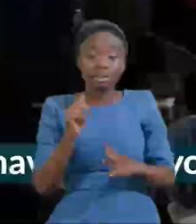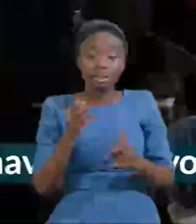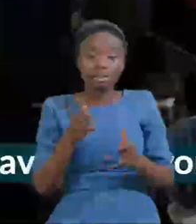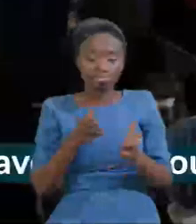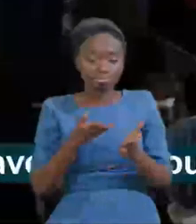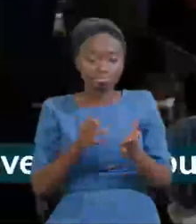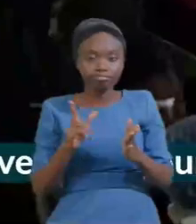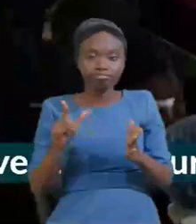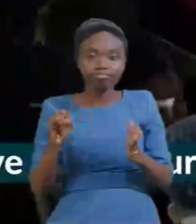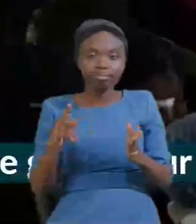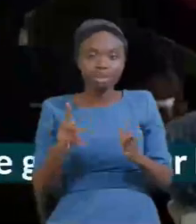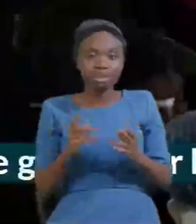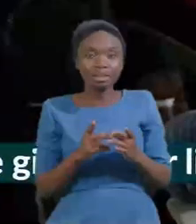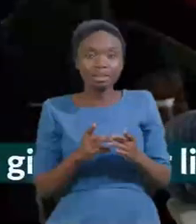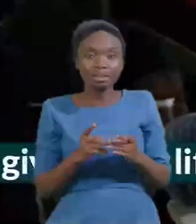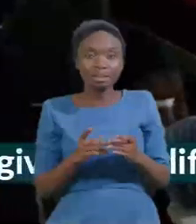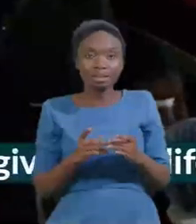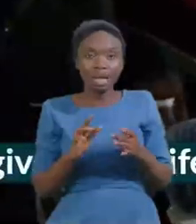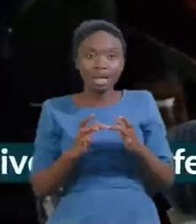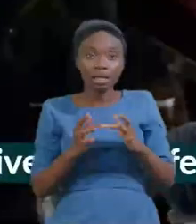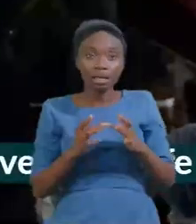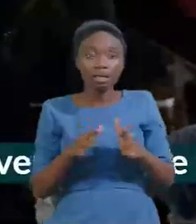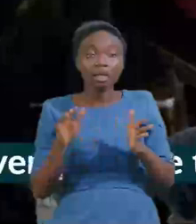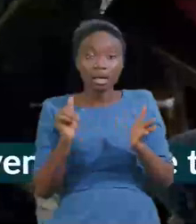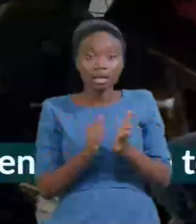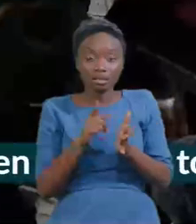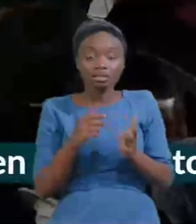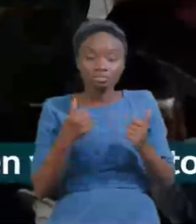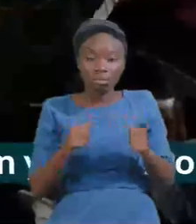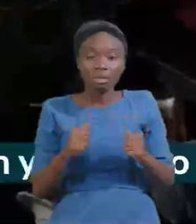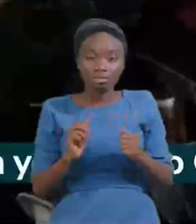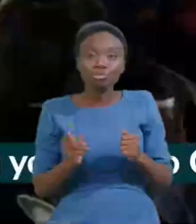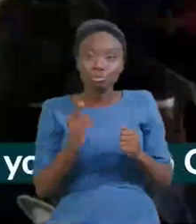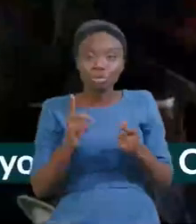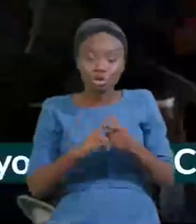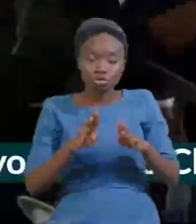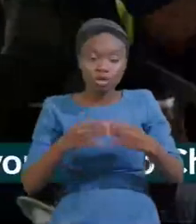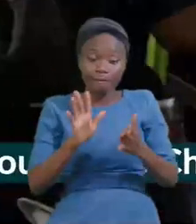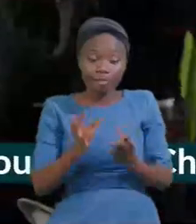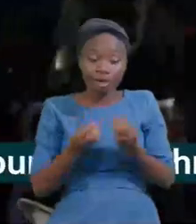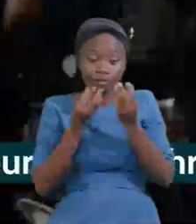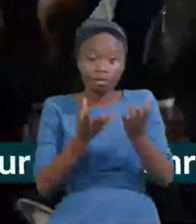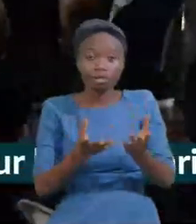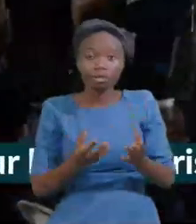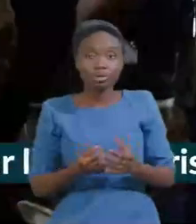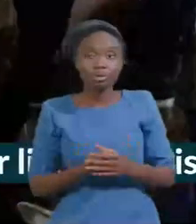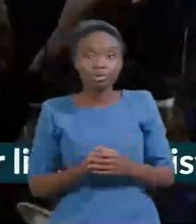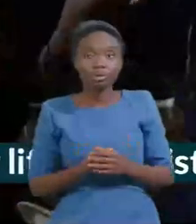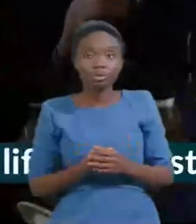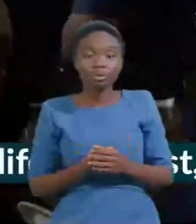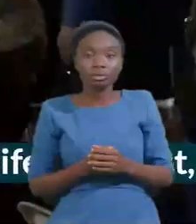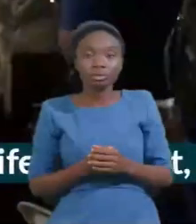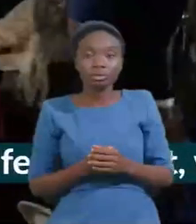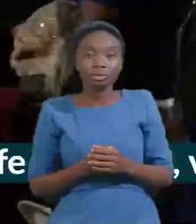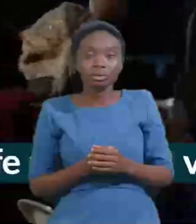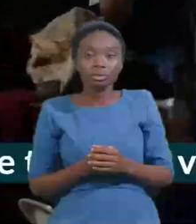a un lien. That you can queue in. To give your information. Sur lequel vous pouvez cliquer et